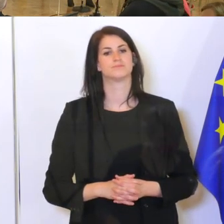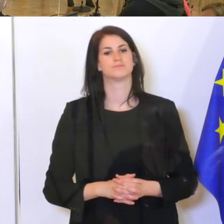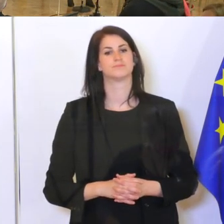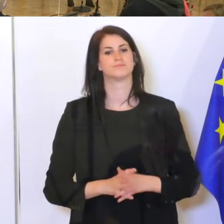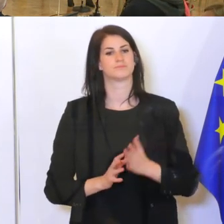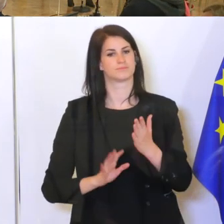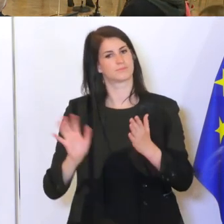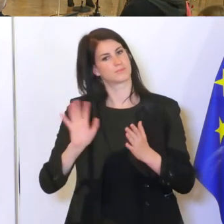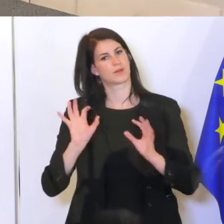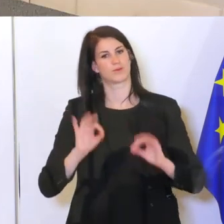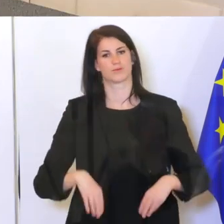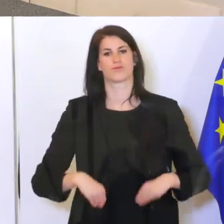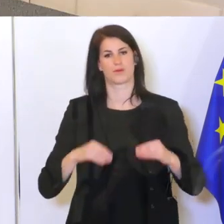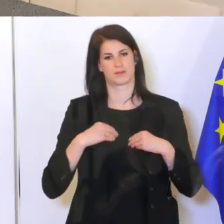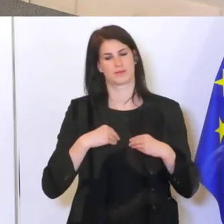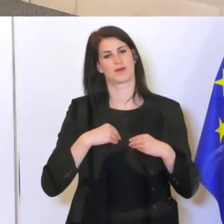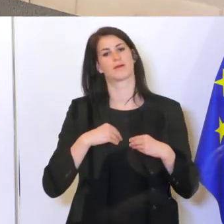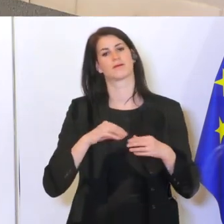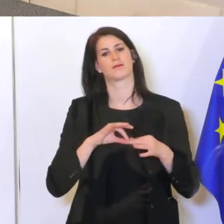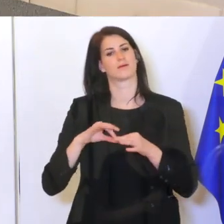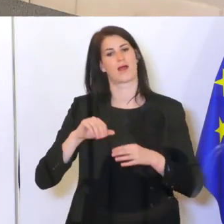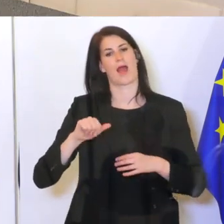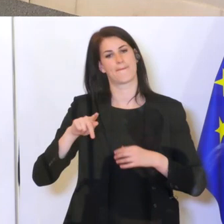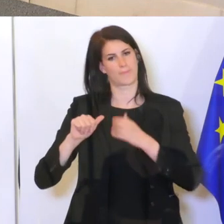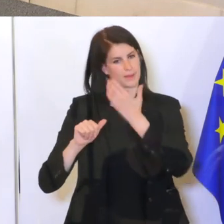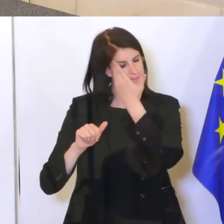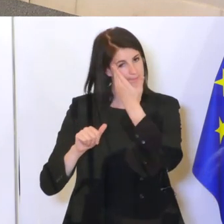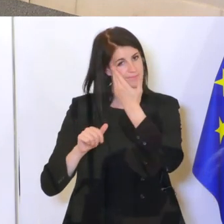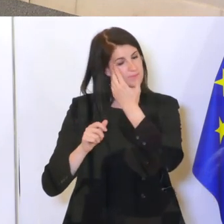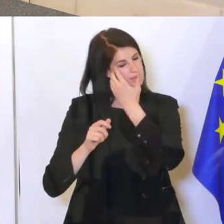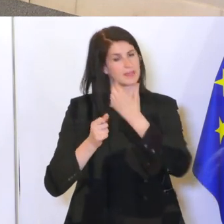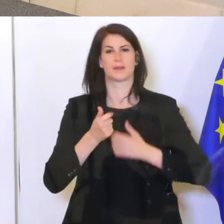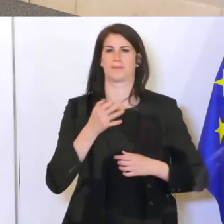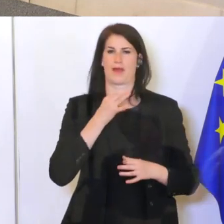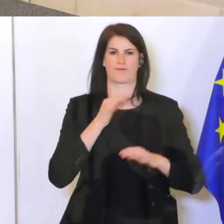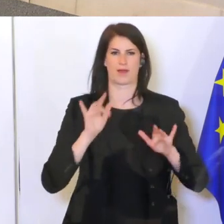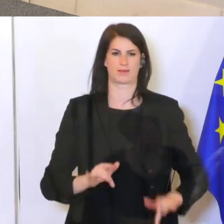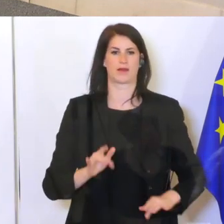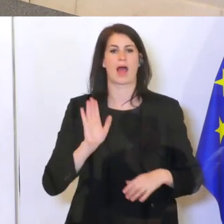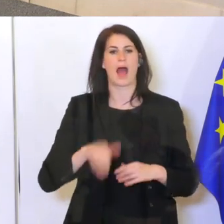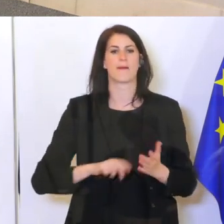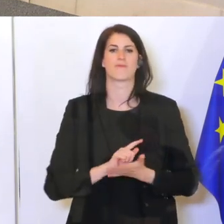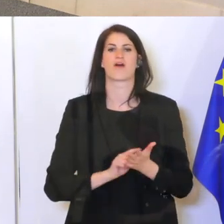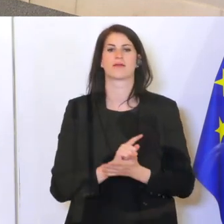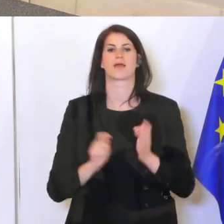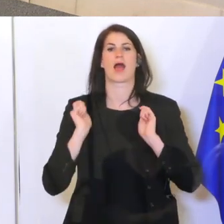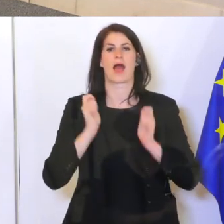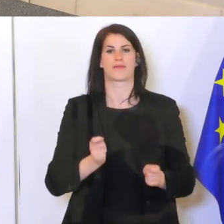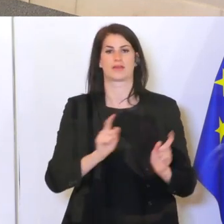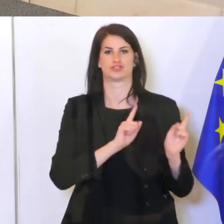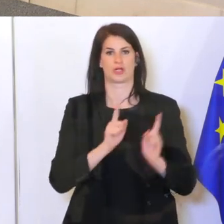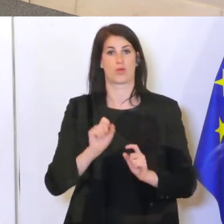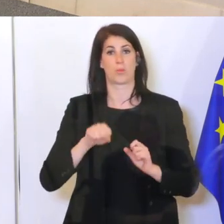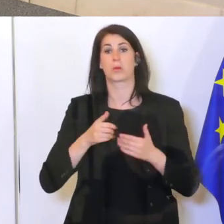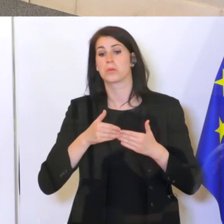Guten Vormittag, Sonja Harter von der APA. Ich habe mehrere Fragen, aber die hängen zusammen. Ab wann wird die Antragstellung möglich sein? Wird es auch